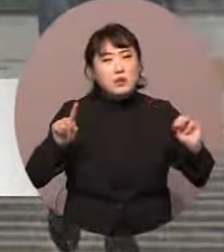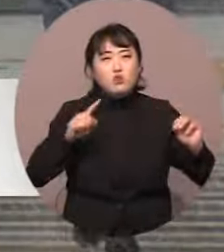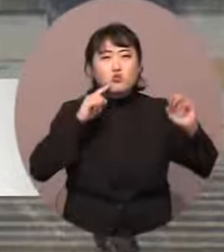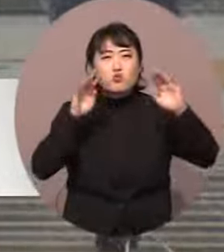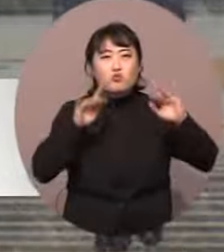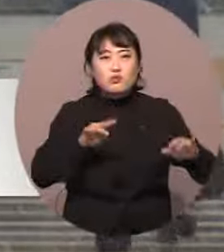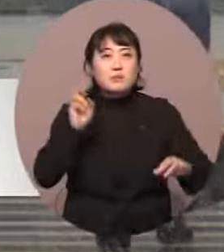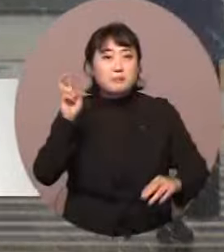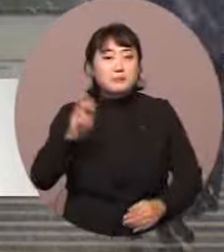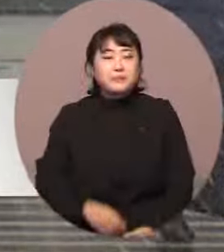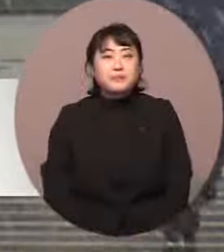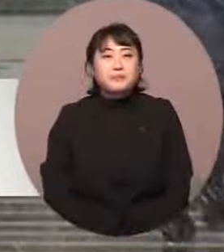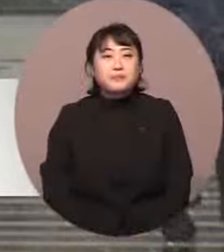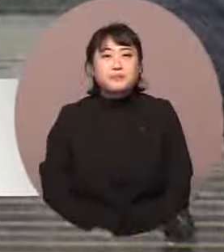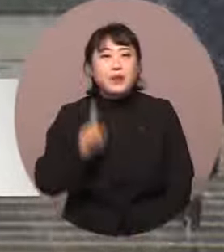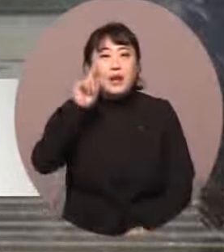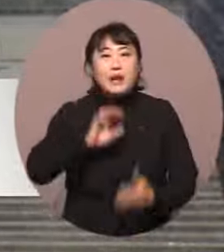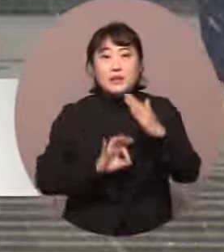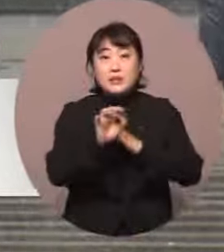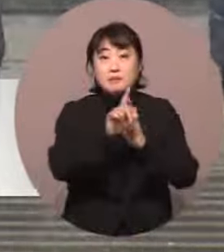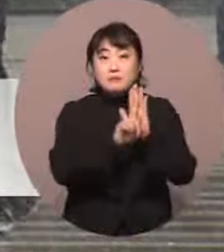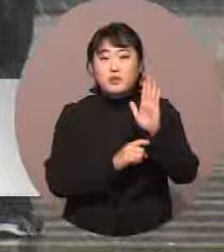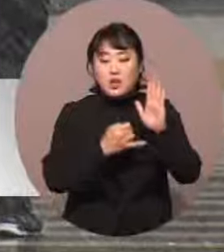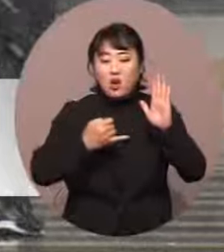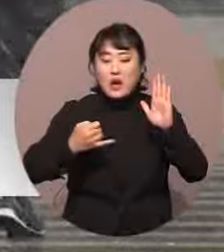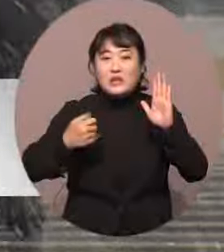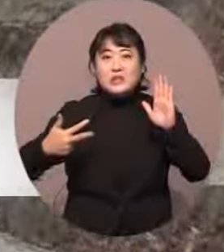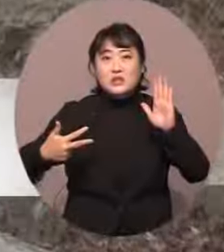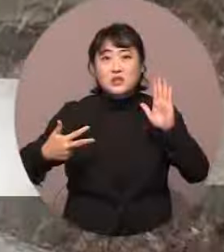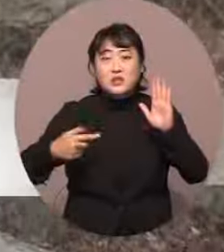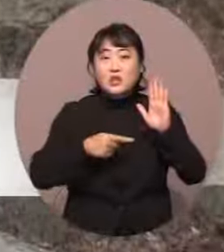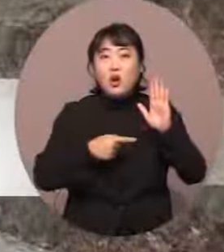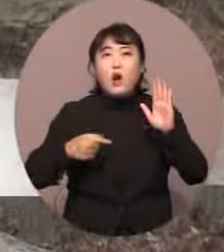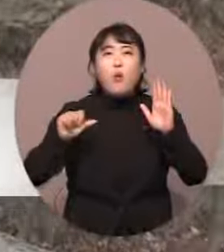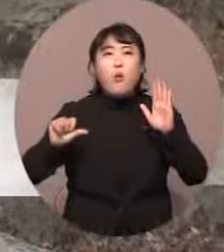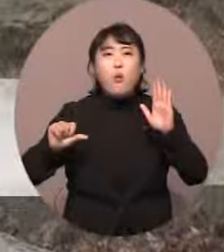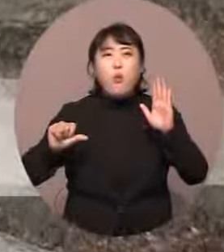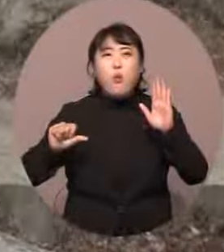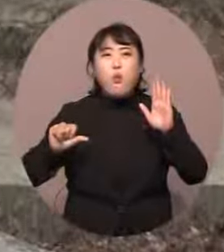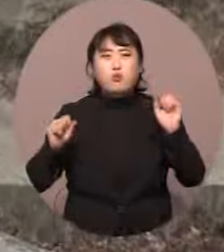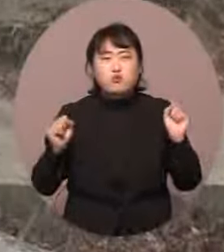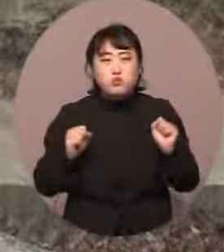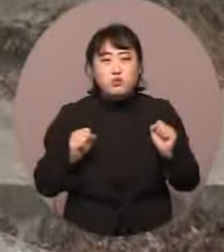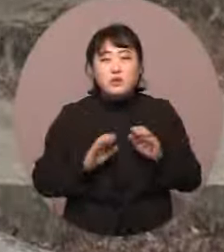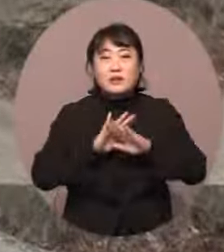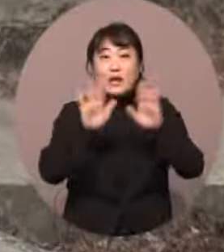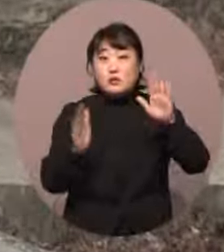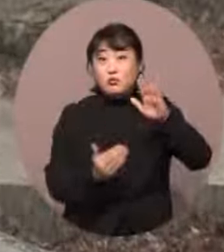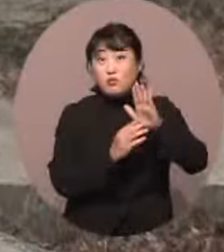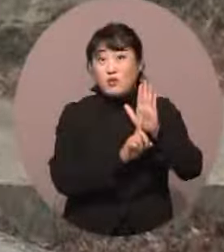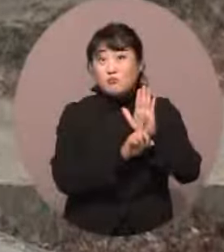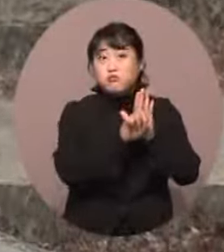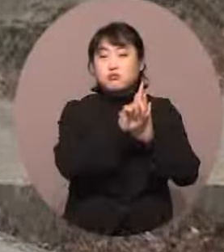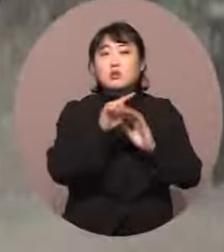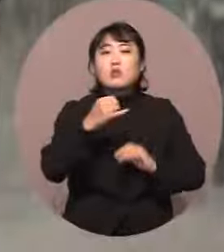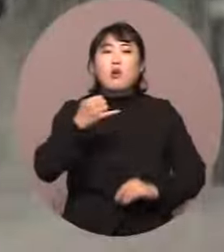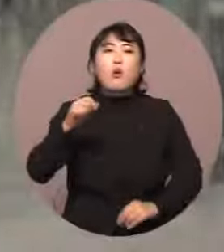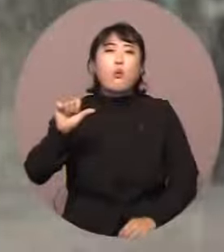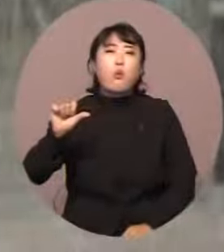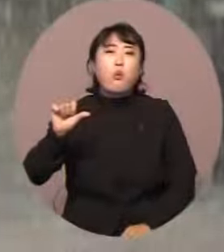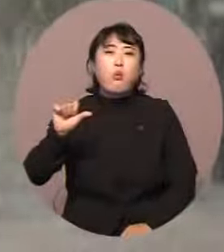그치겠습니다 또 내일 아침 수주는 영하 7도에서 영하 5도까지 내려가고 나 최고 기온도 영하 5도 또 안팎에